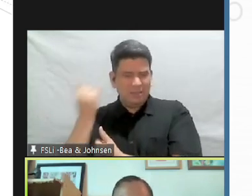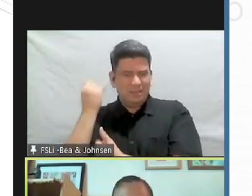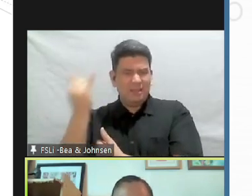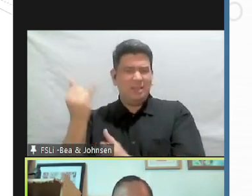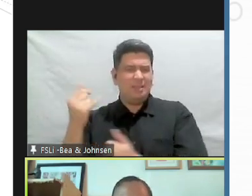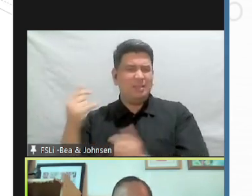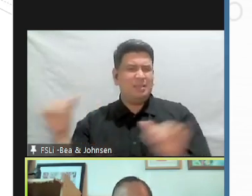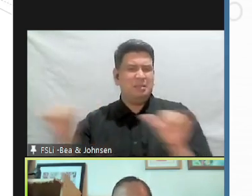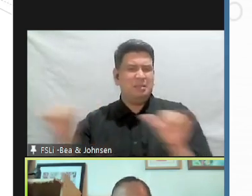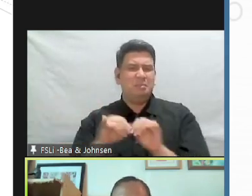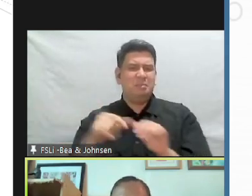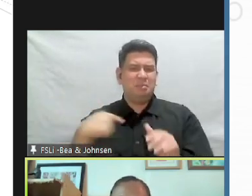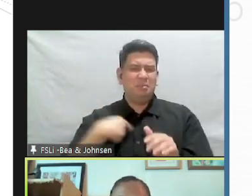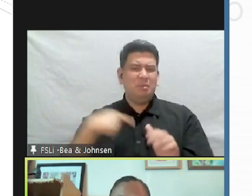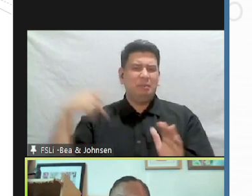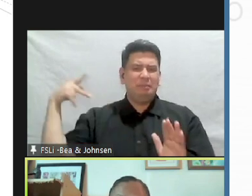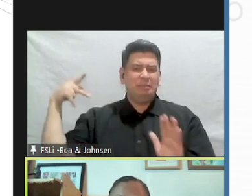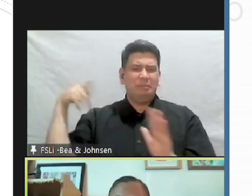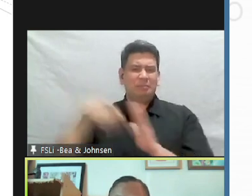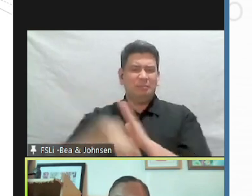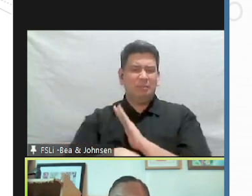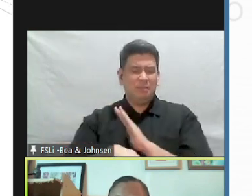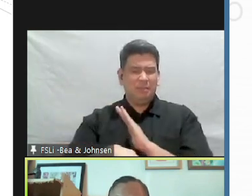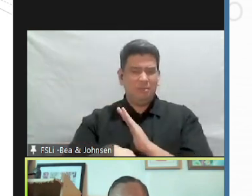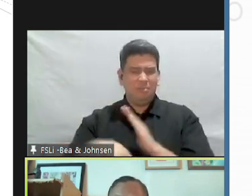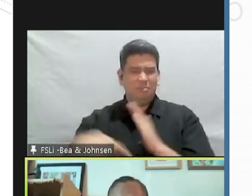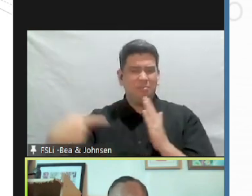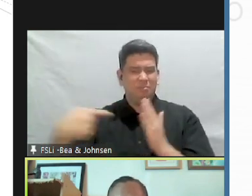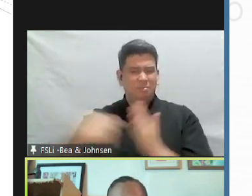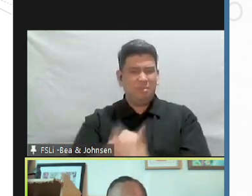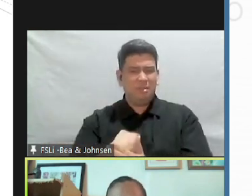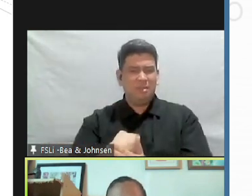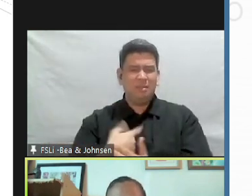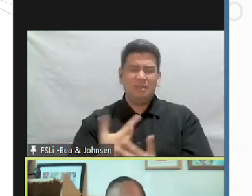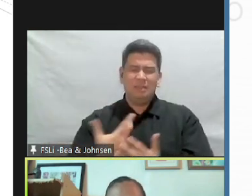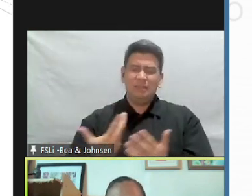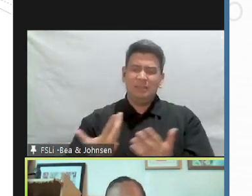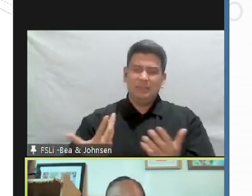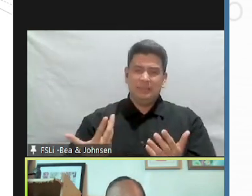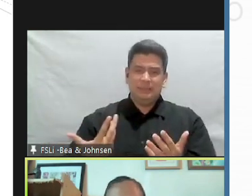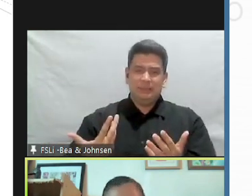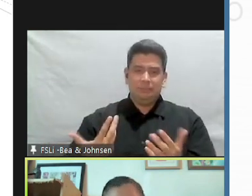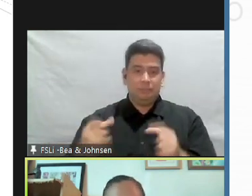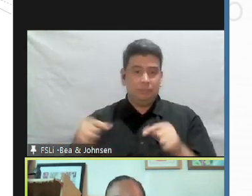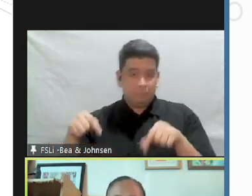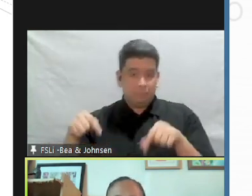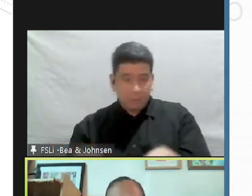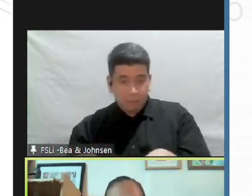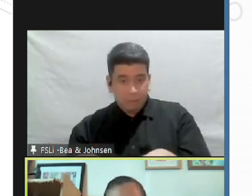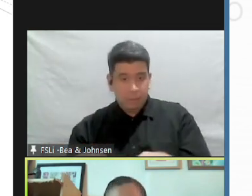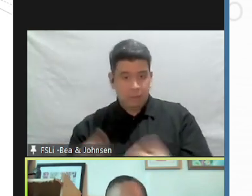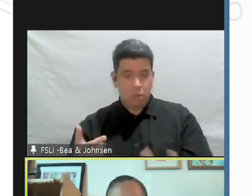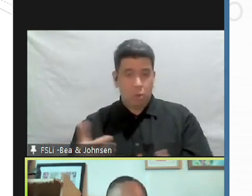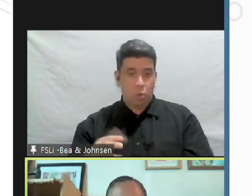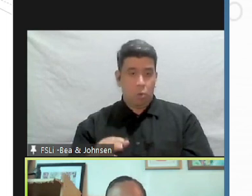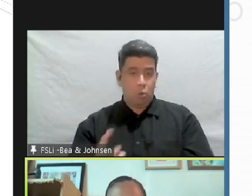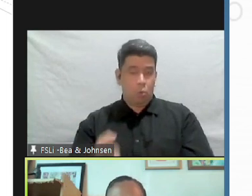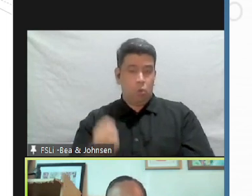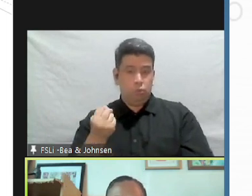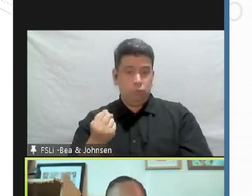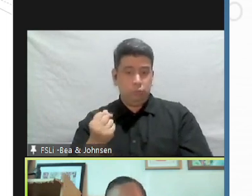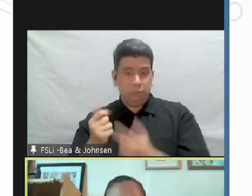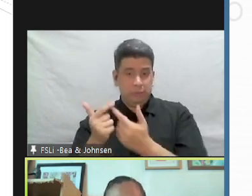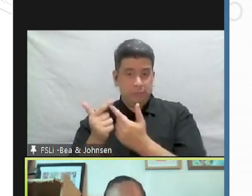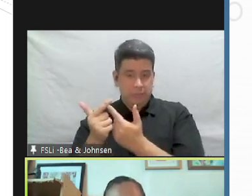multilingual education, nagiging dayuhan tayo sa sariling bayan. Pag-unawa, respeto,